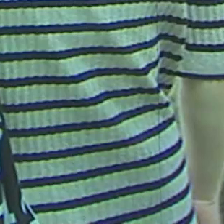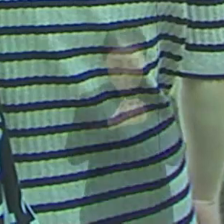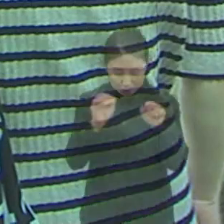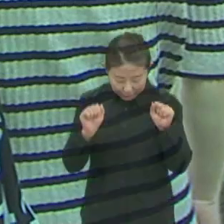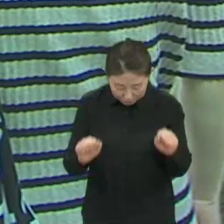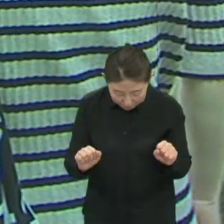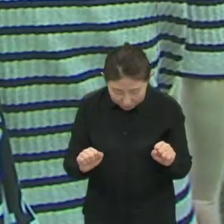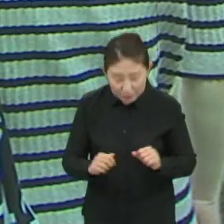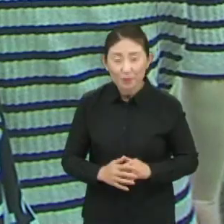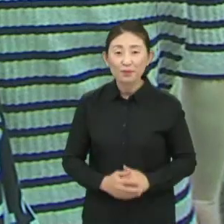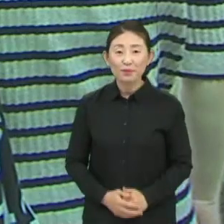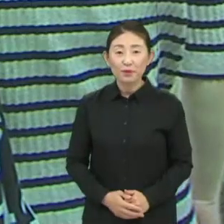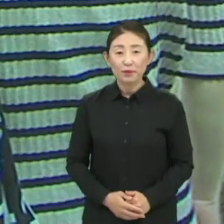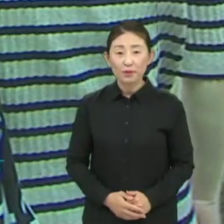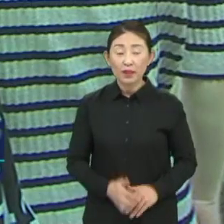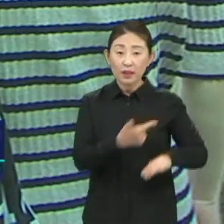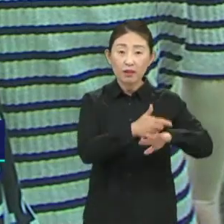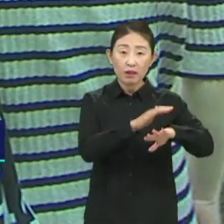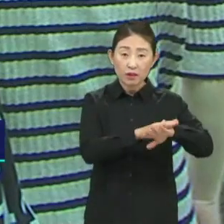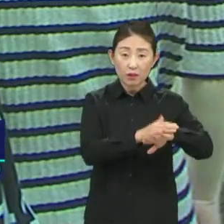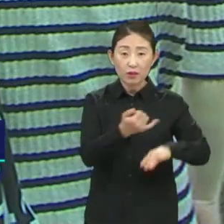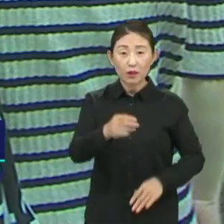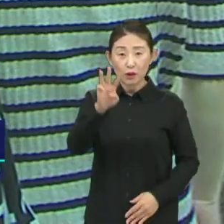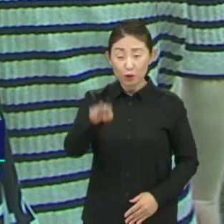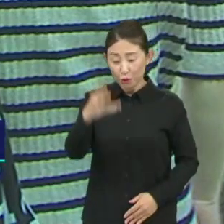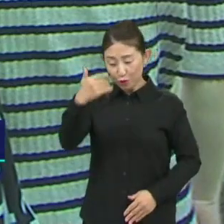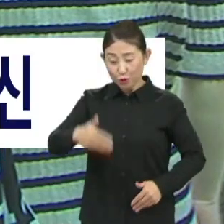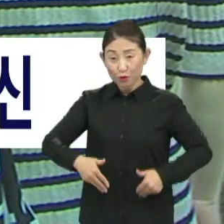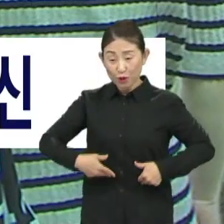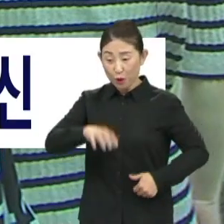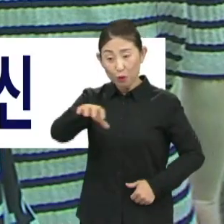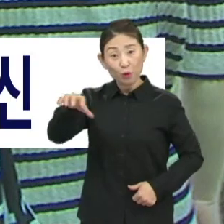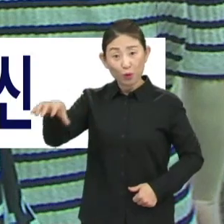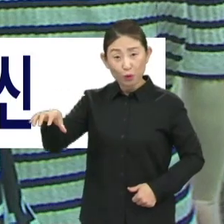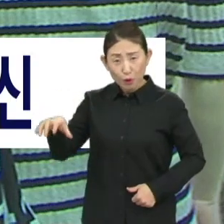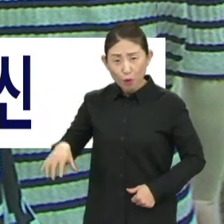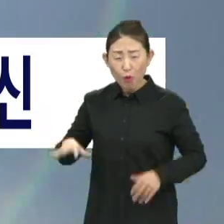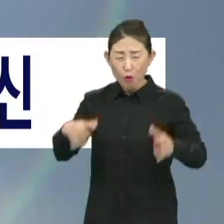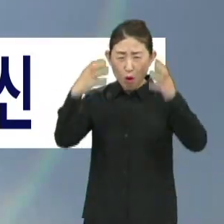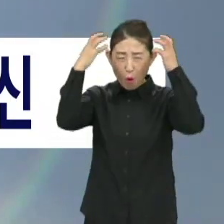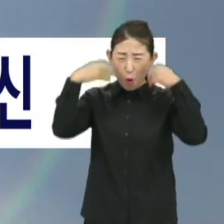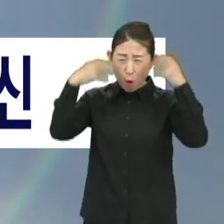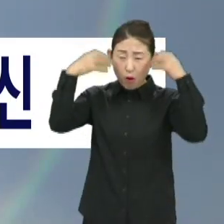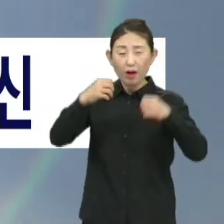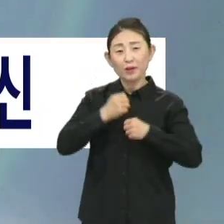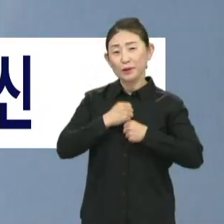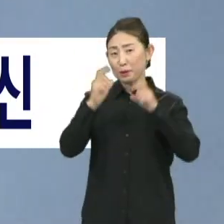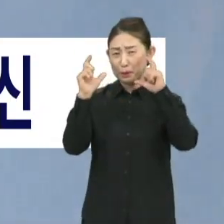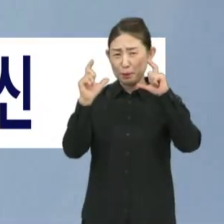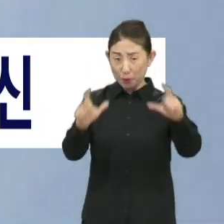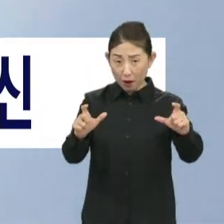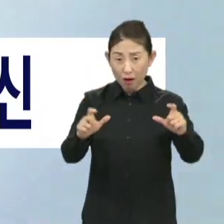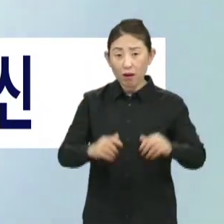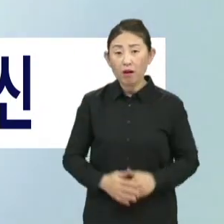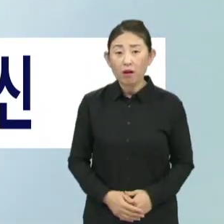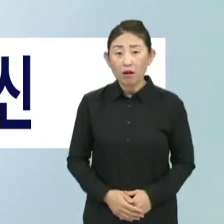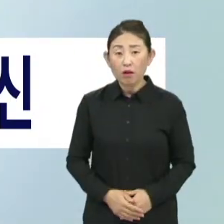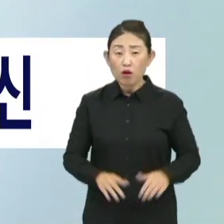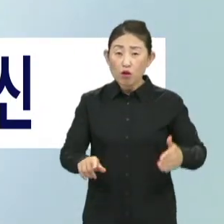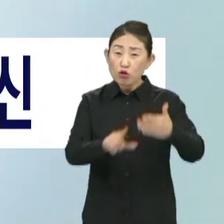여러분 안녕하십니까 대전과 세종 충남 여덟개 시군에 폭염 주의보가 내려지는 등 무더운 날씨가